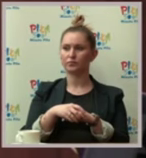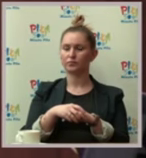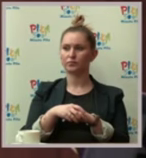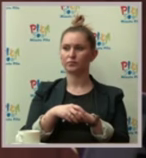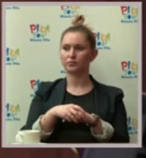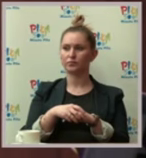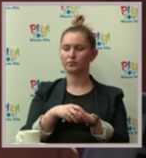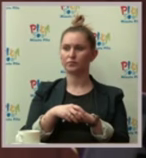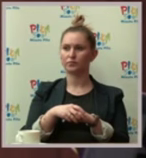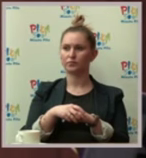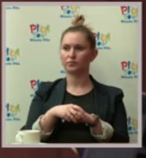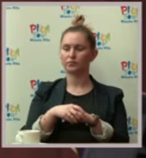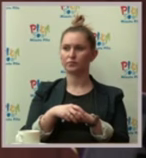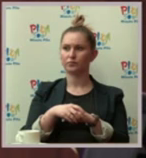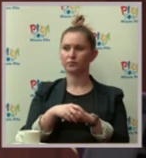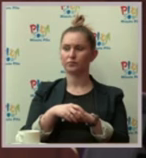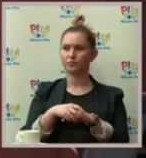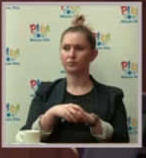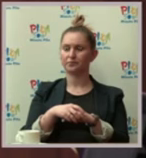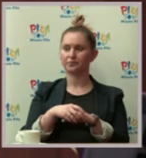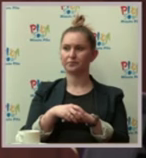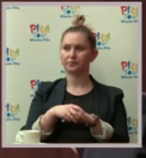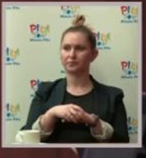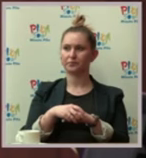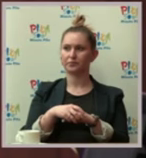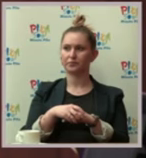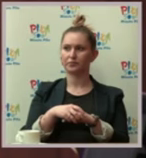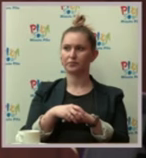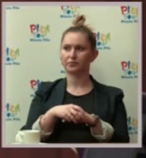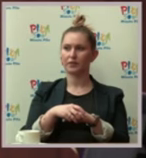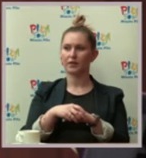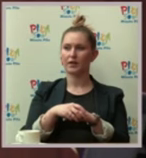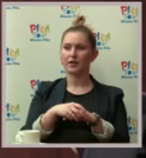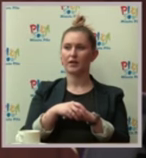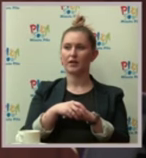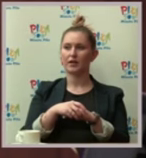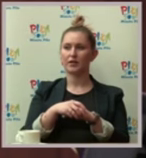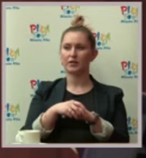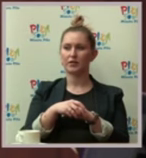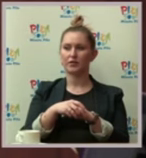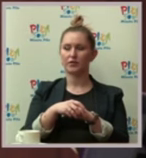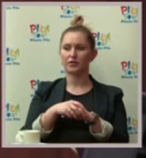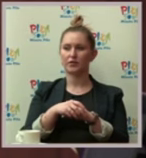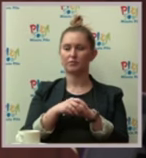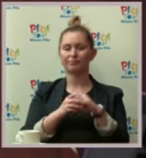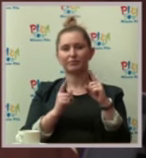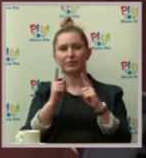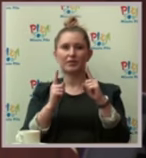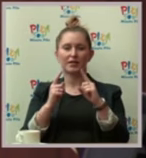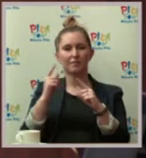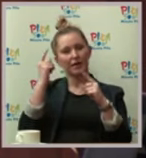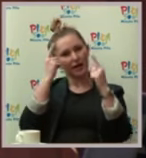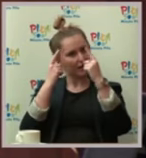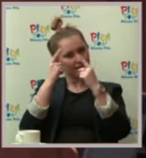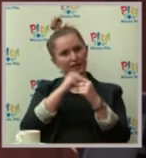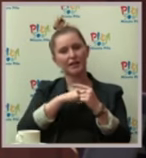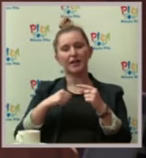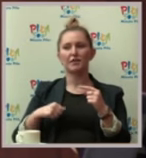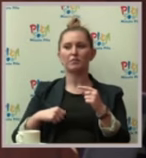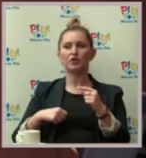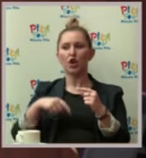mają pieniędzy nie tylko na czynsz, ale i na życie. Niejednokrotnie zastanawiam się nad tym. Jest ich bardzo dużo, zarówno